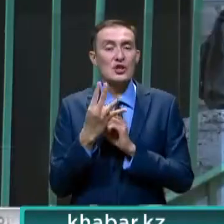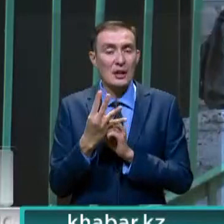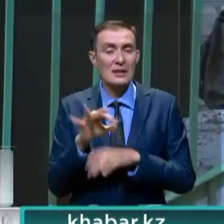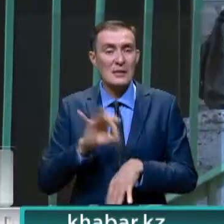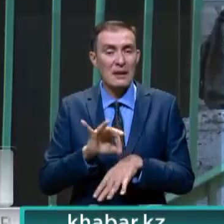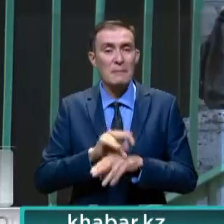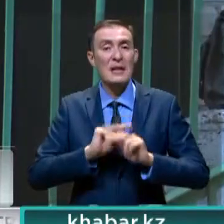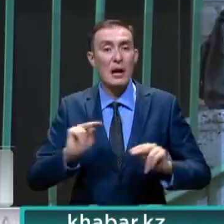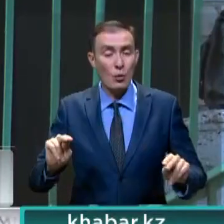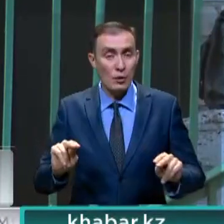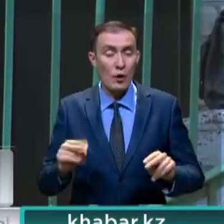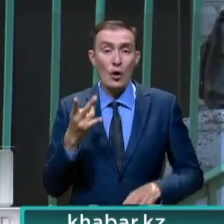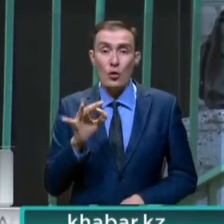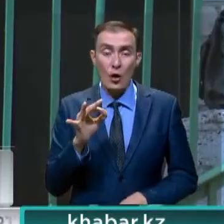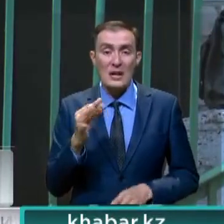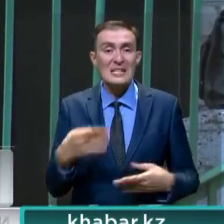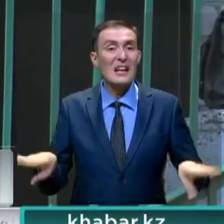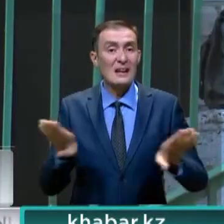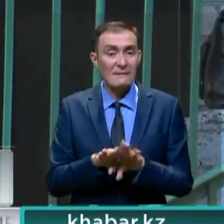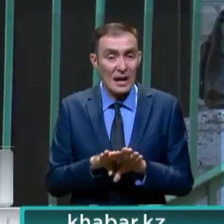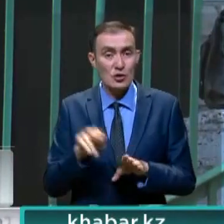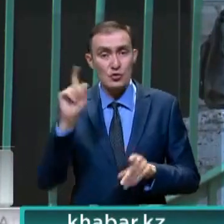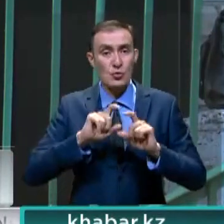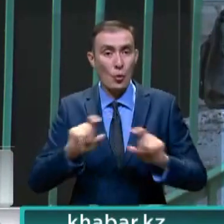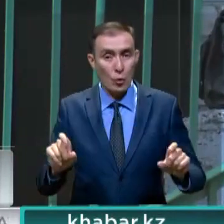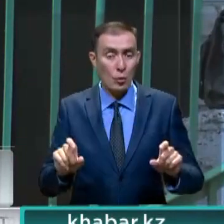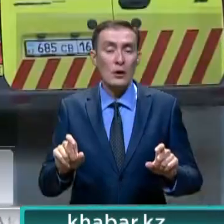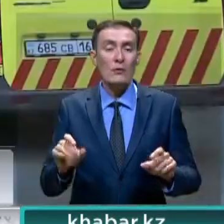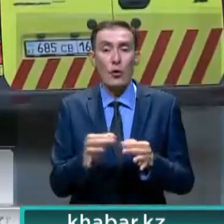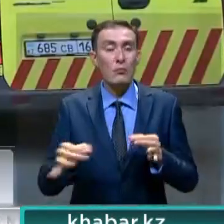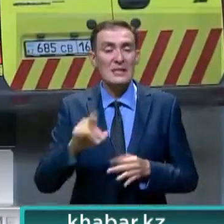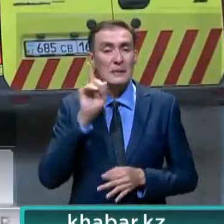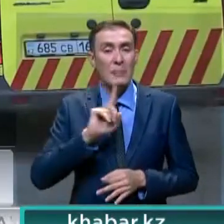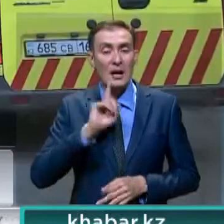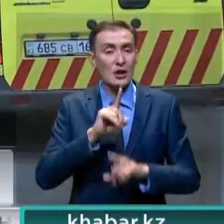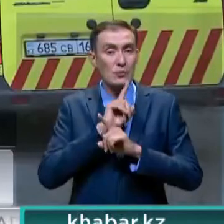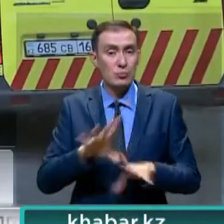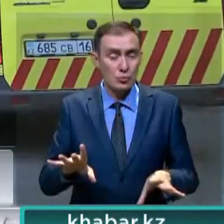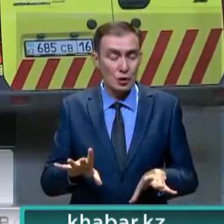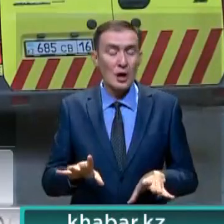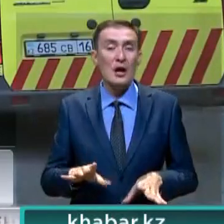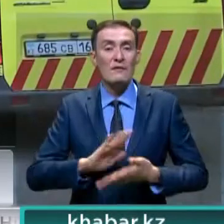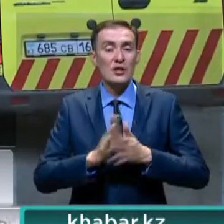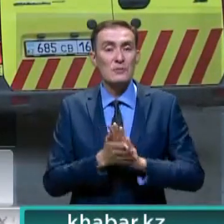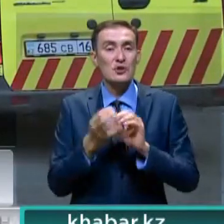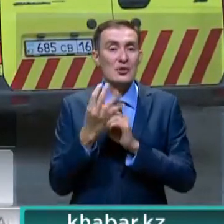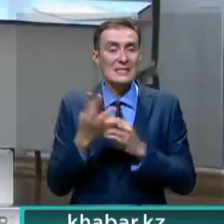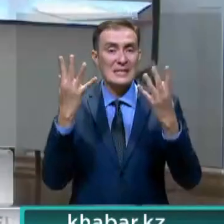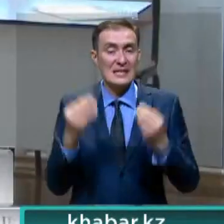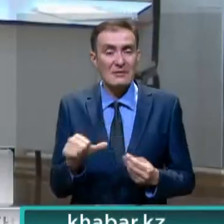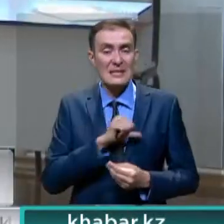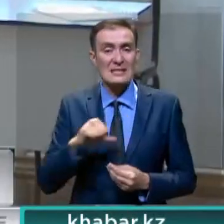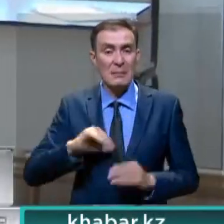инфицированные 14 педагогов. Однако закрывать на карантин учебные заведения региона пока не планируют. В режиме